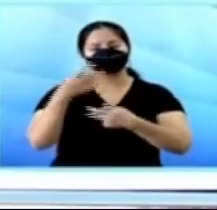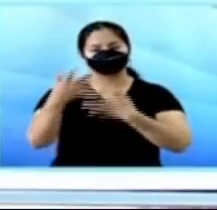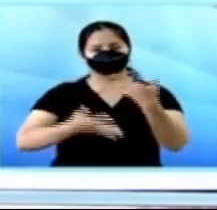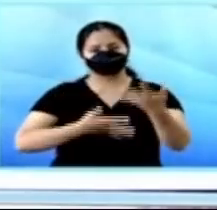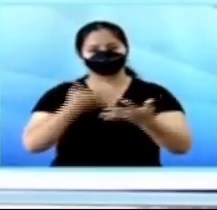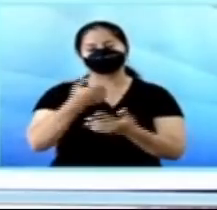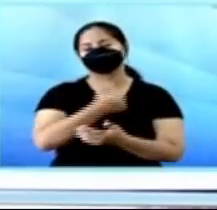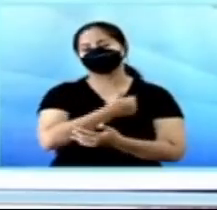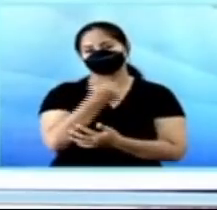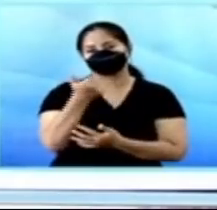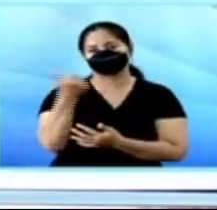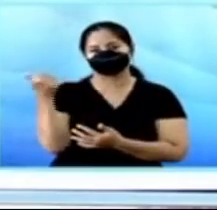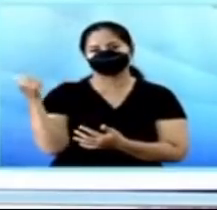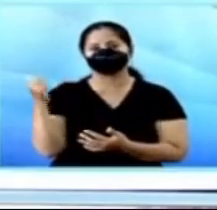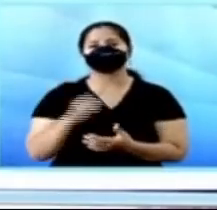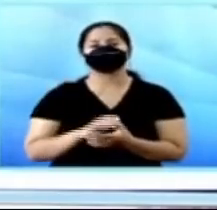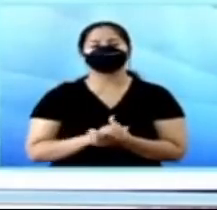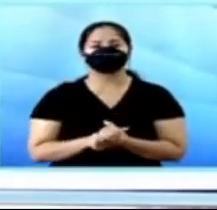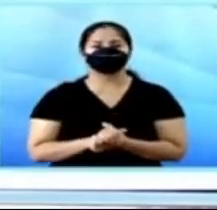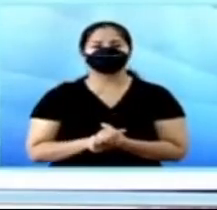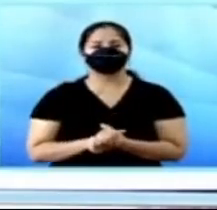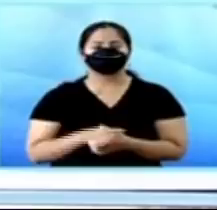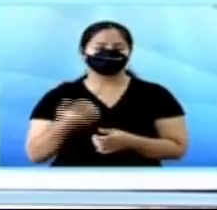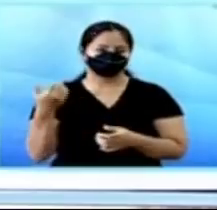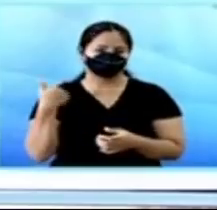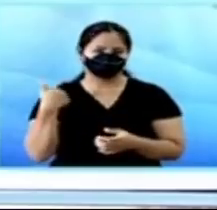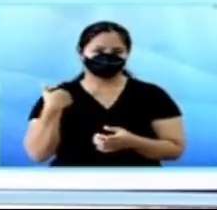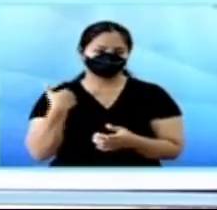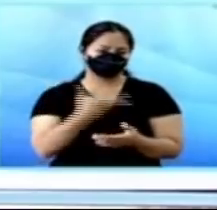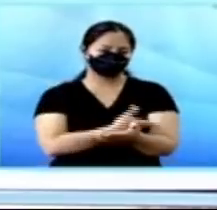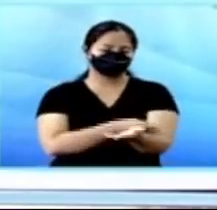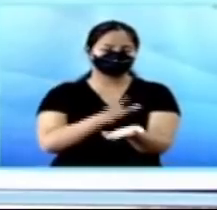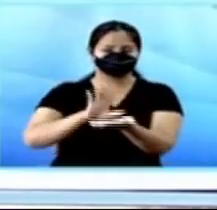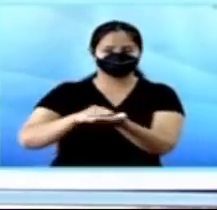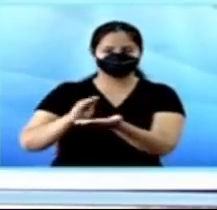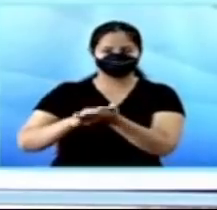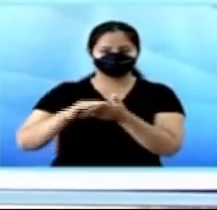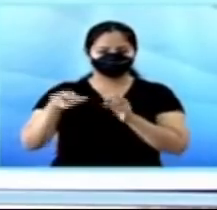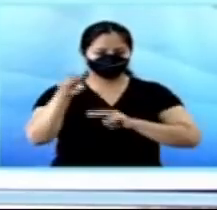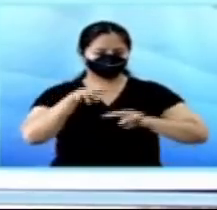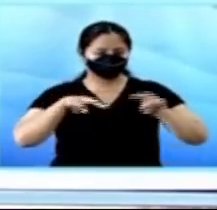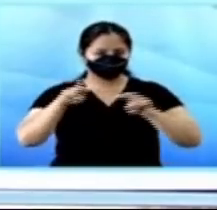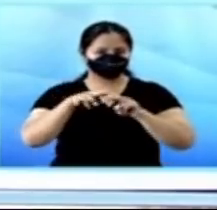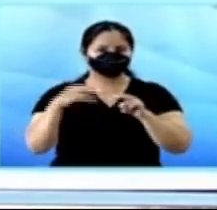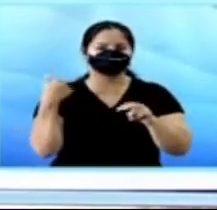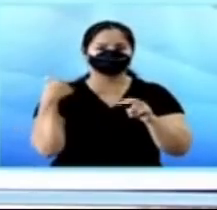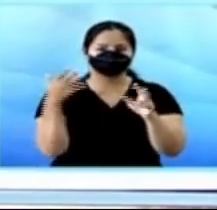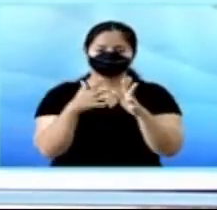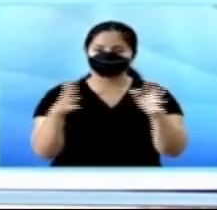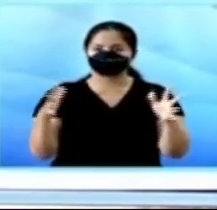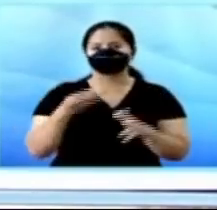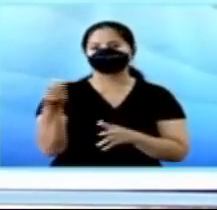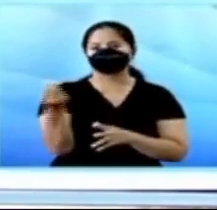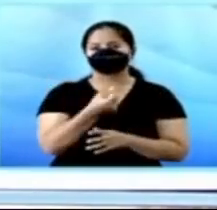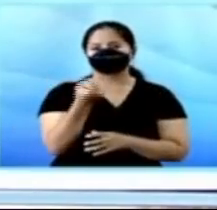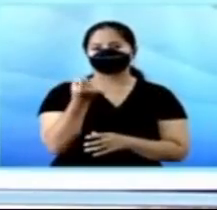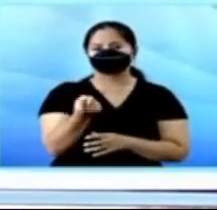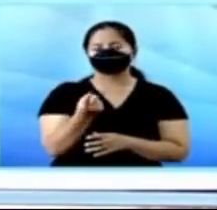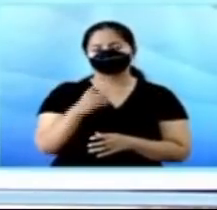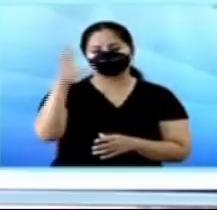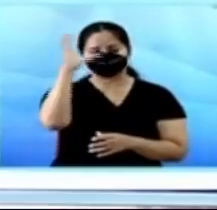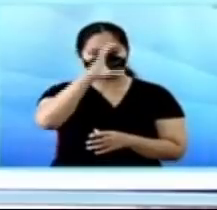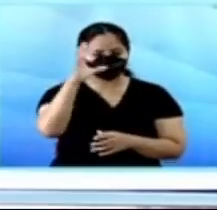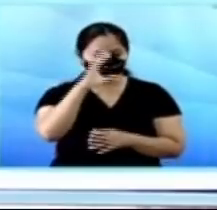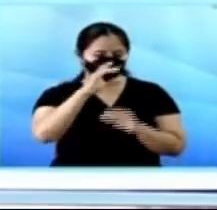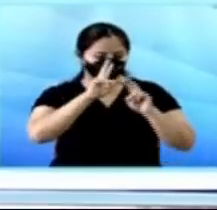และอื่นและก็ได้มีการเก็บตัวอย่างกวดไฮไลท์ขึ้นและก็ไว้ขึ้นและก็ซอกค้นหา